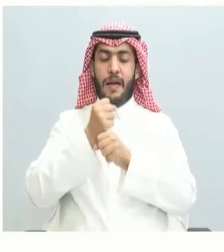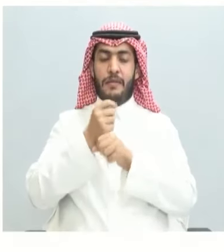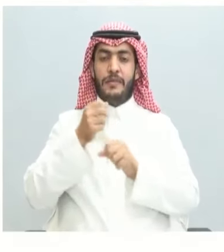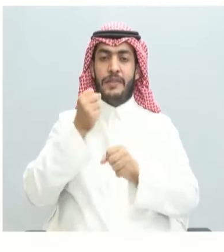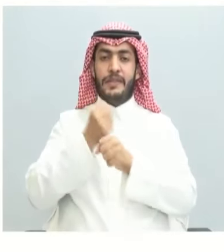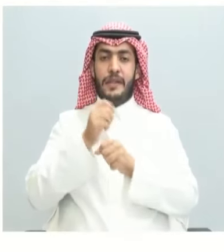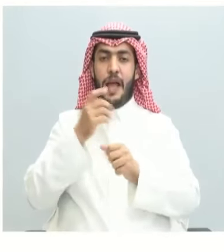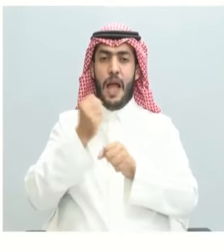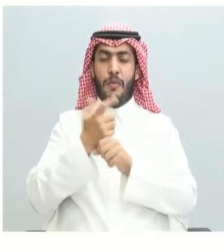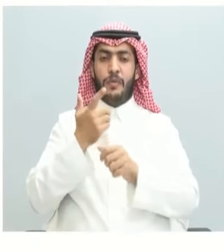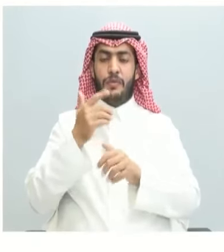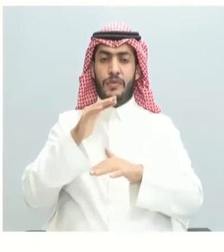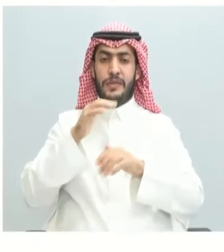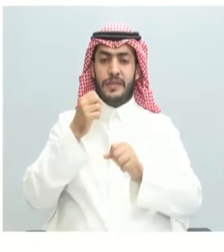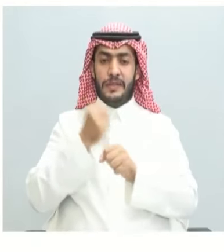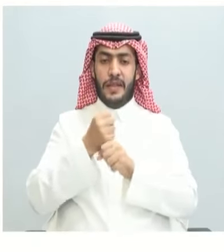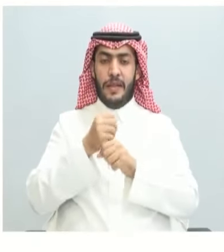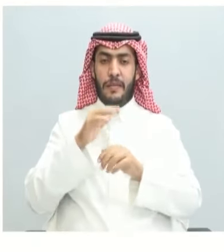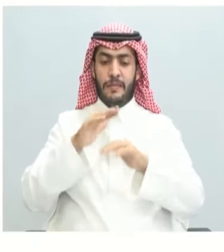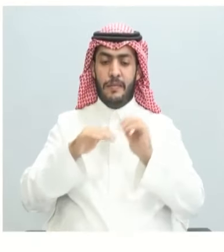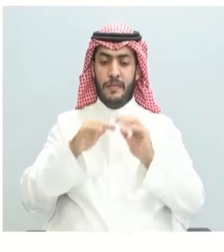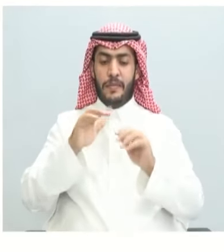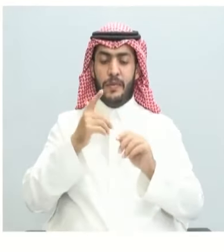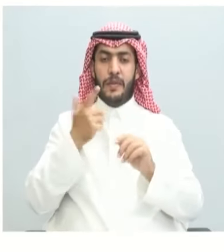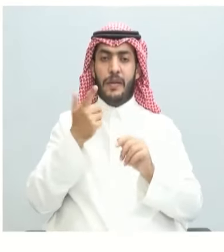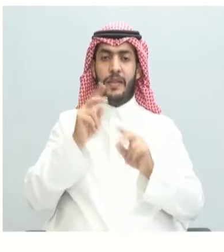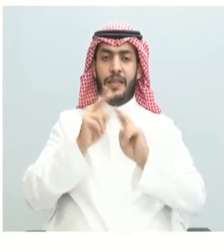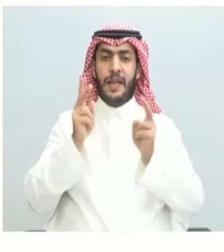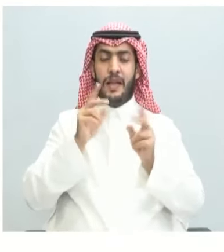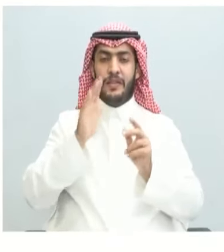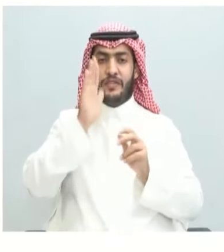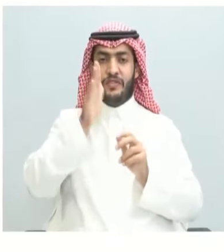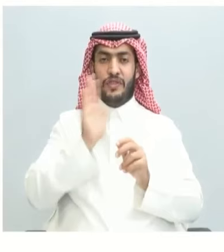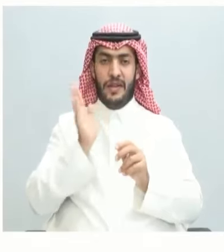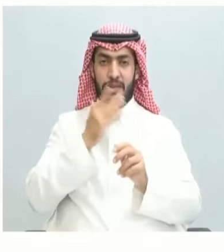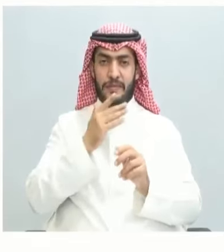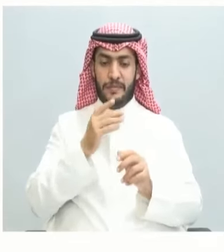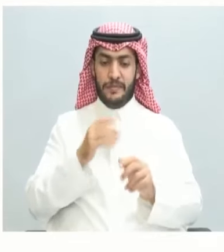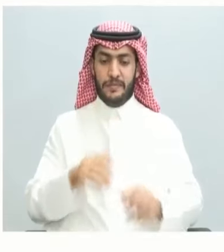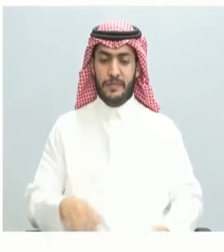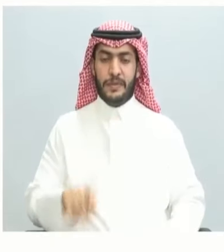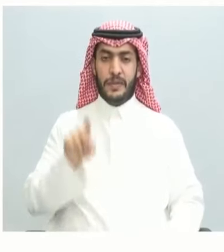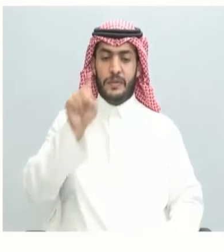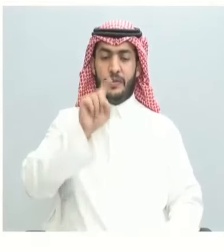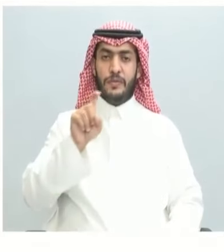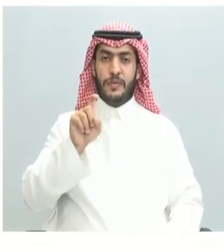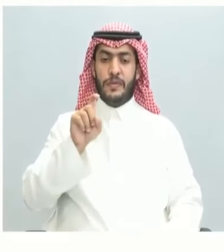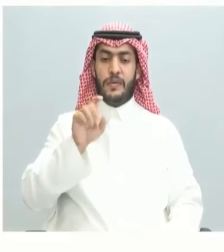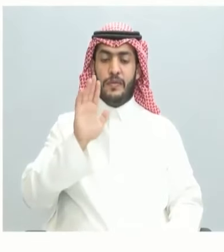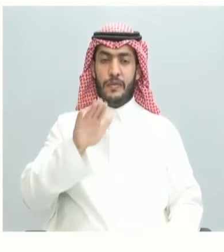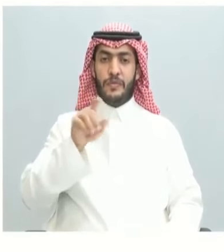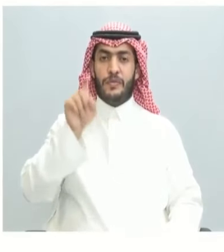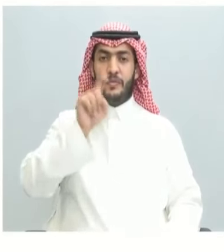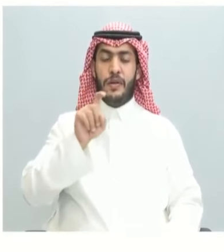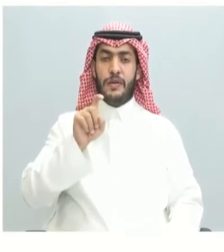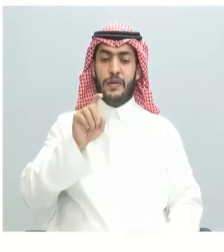باستخدام اذا كنت لا تريد ان تختفي القطه ممكن ان تقوم بتغيير اتجاهها طيب سؤال اخر سيقودني الى